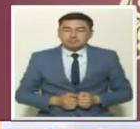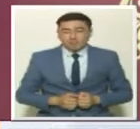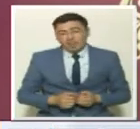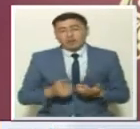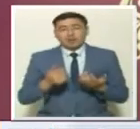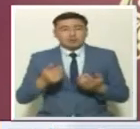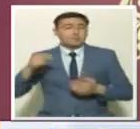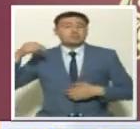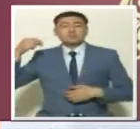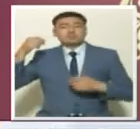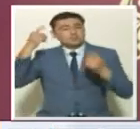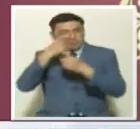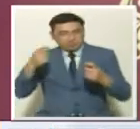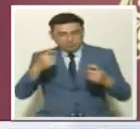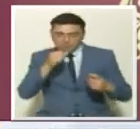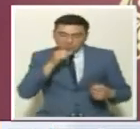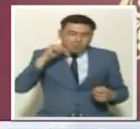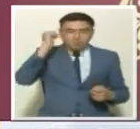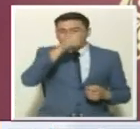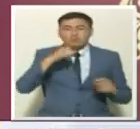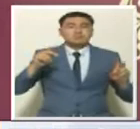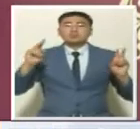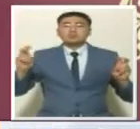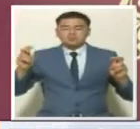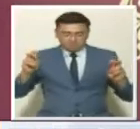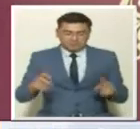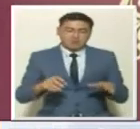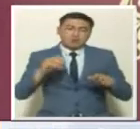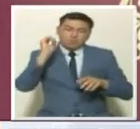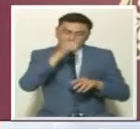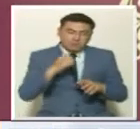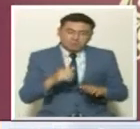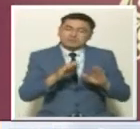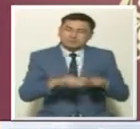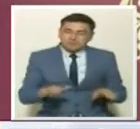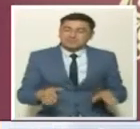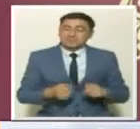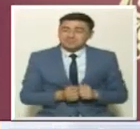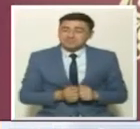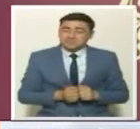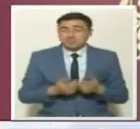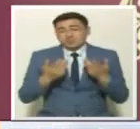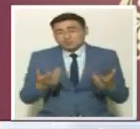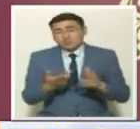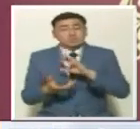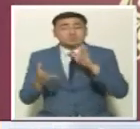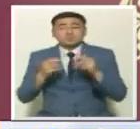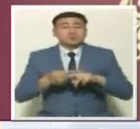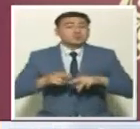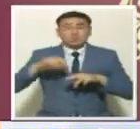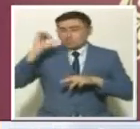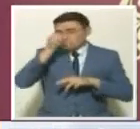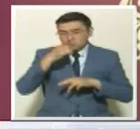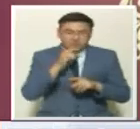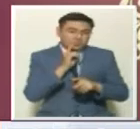балалар жылы деп осындай жастардан біз былтыр Ақшағыл этнофольклорлық ансамблі ашсақ, биыл